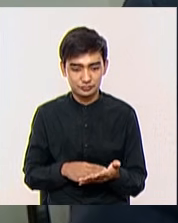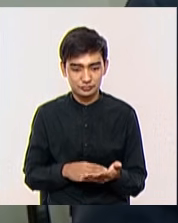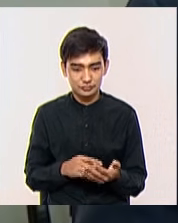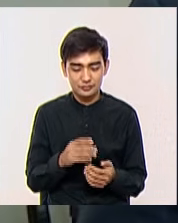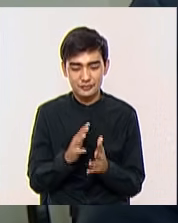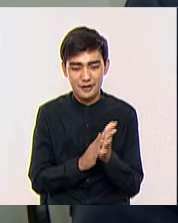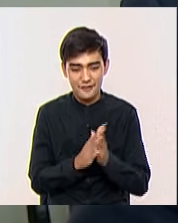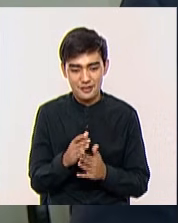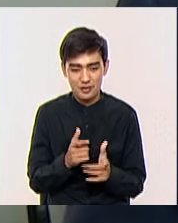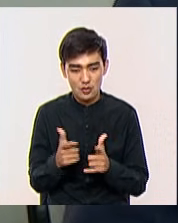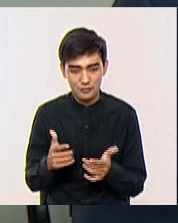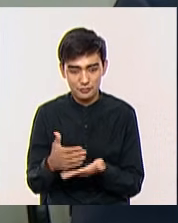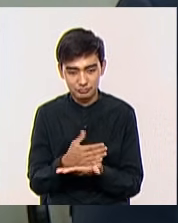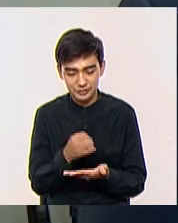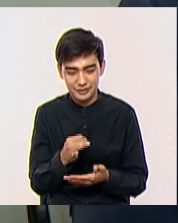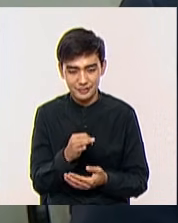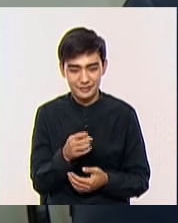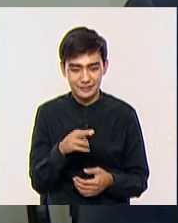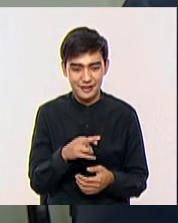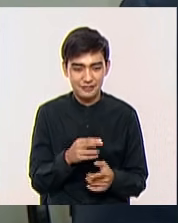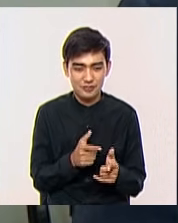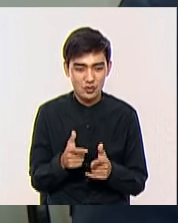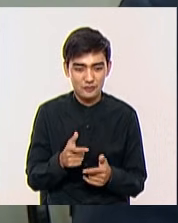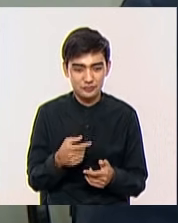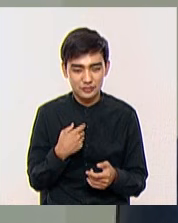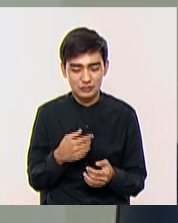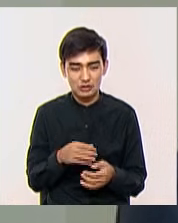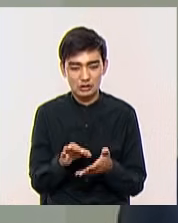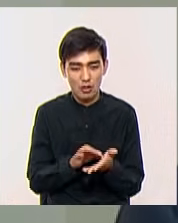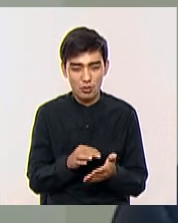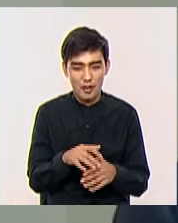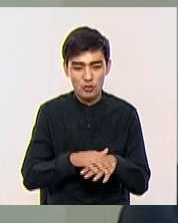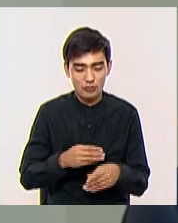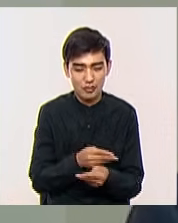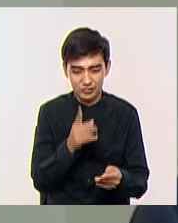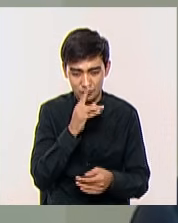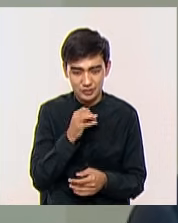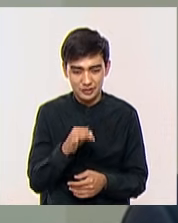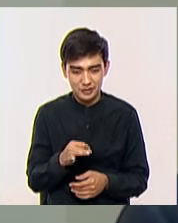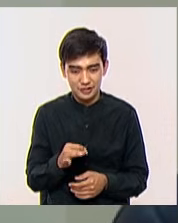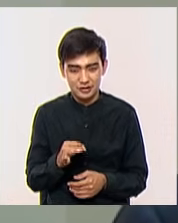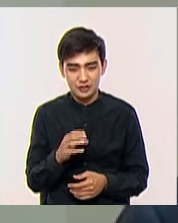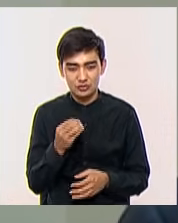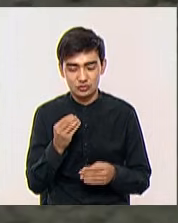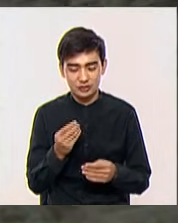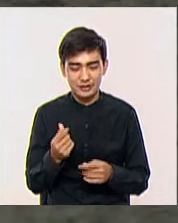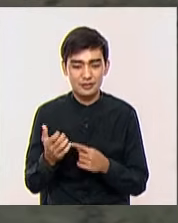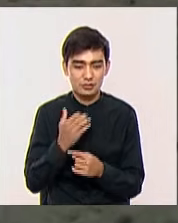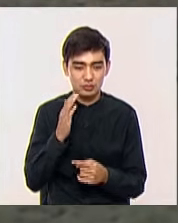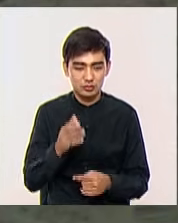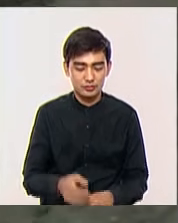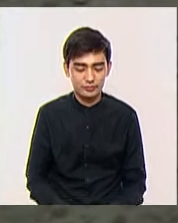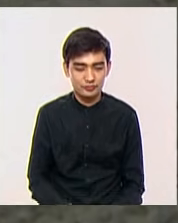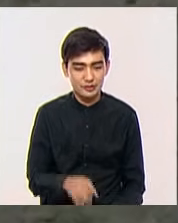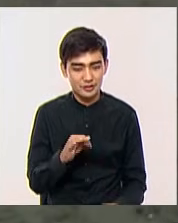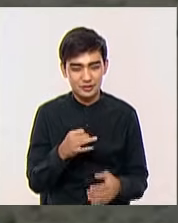шөп дайындап әкеліп, бұл енді қорға дайындық. Біз оны әкеліп сразу халыққа ұсынбаймыз. Сонымен қатар 1,4 миллиард қосымша тағы бөлінеді. Қаражат